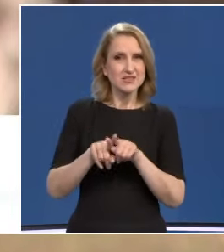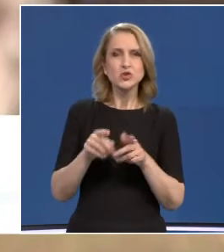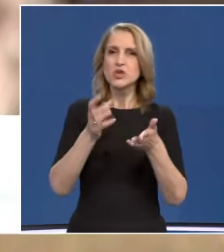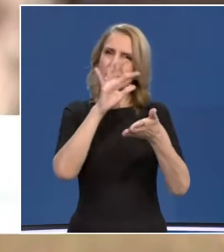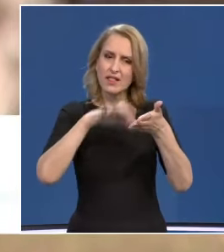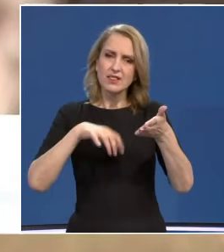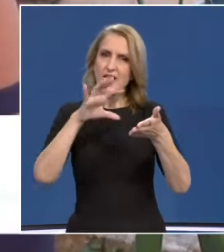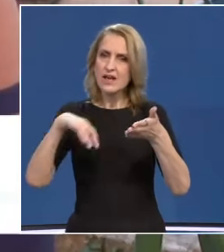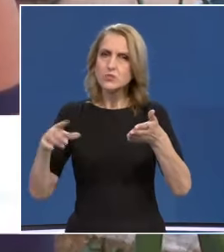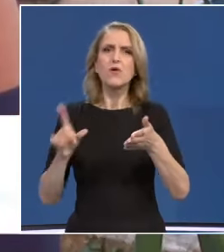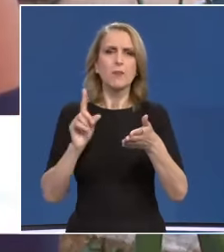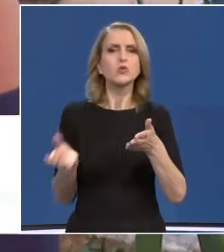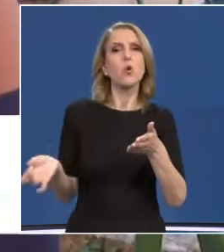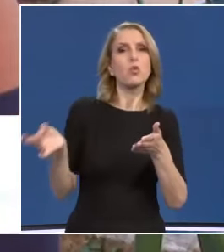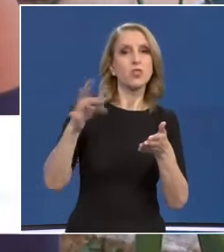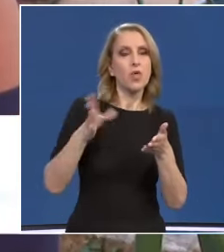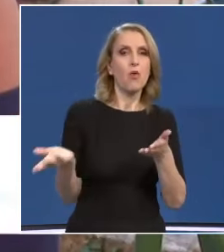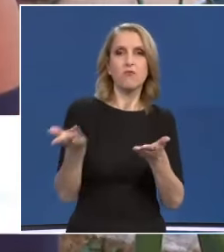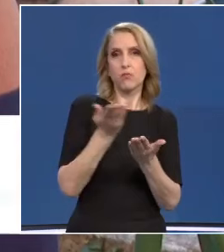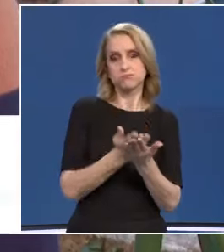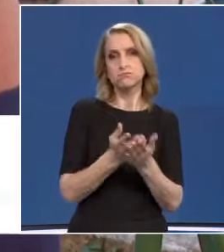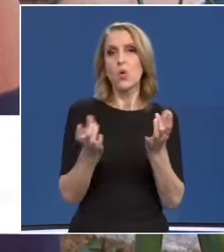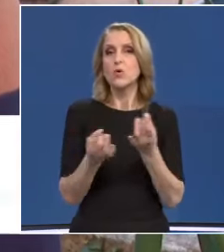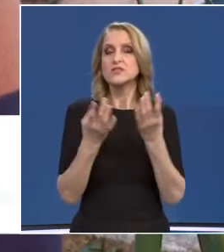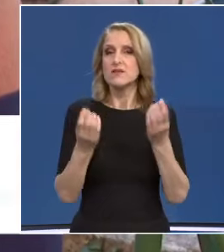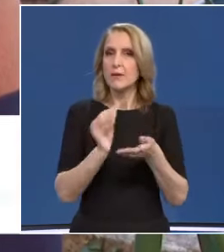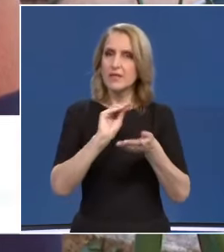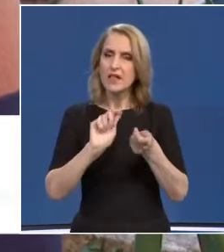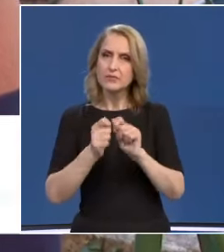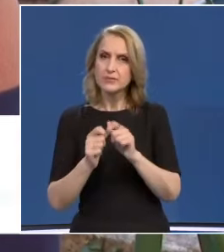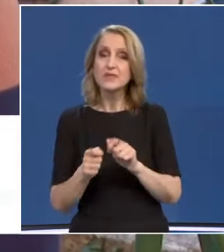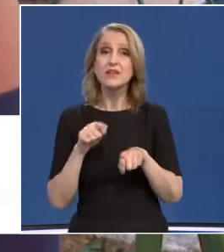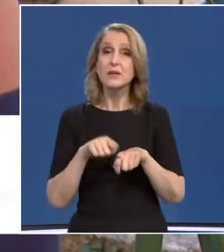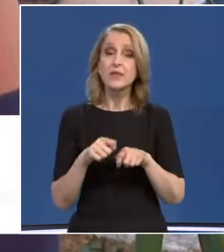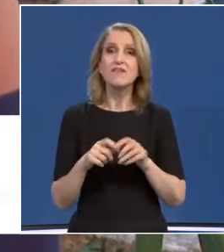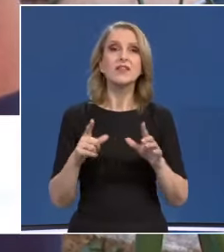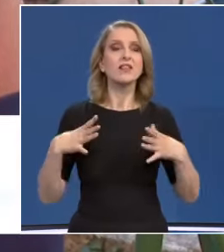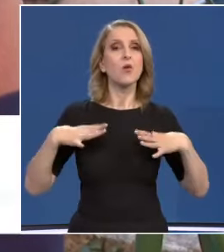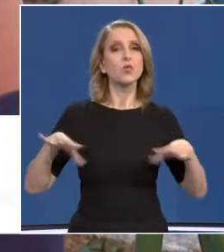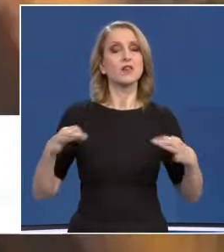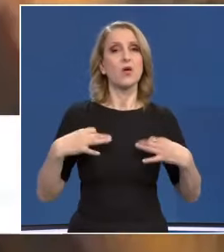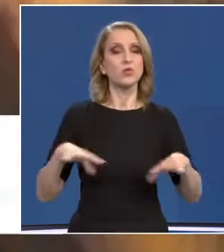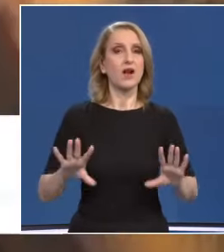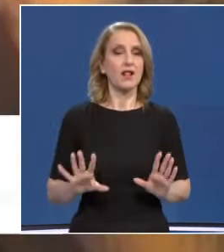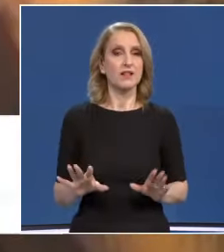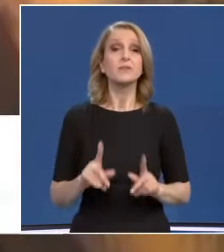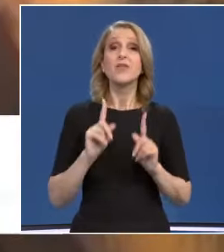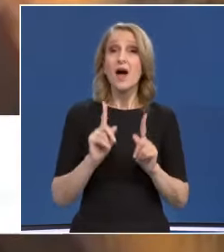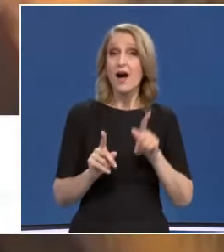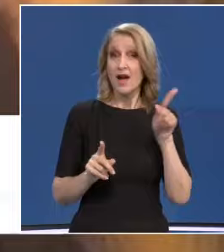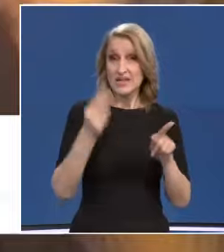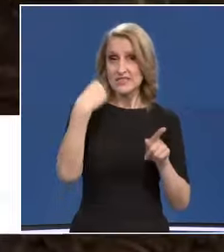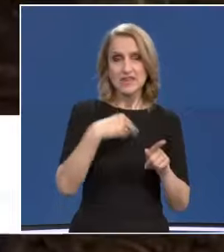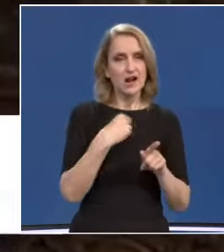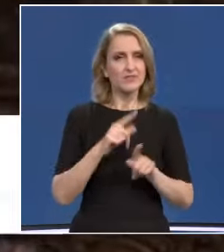текстове могат да бъдат отново преразгледани, осъвременени, стига да бъдат направени неутрални. От църквата са